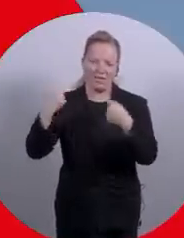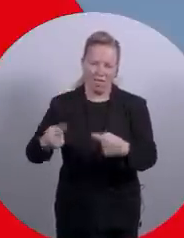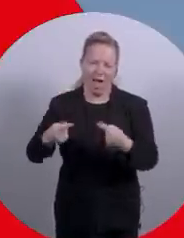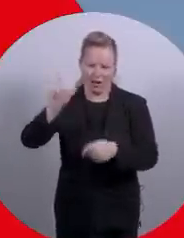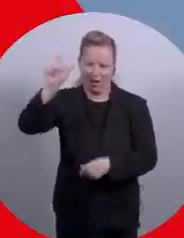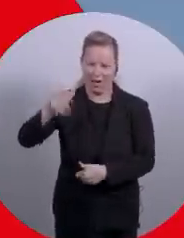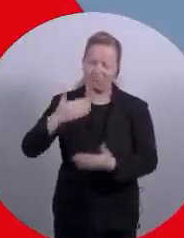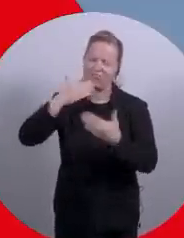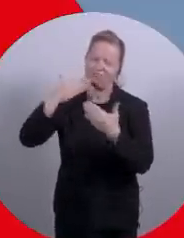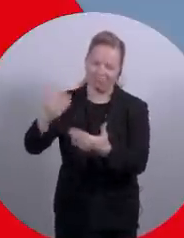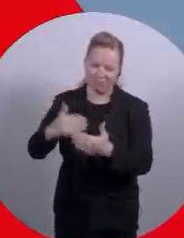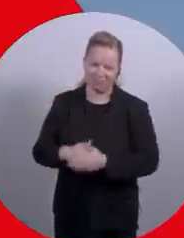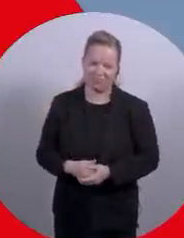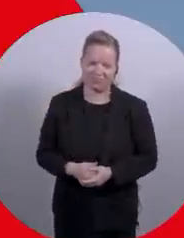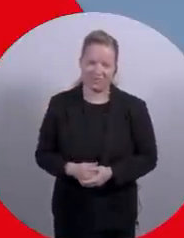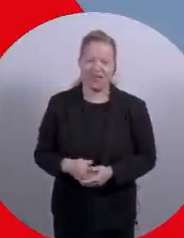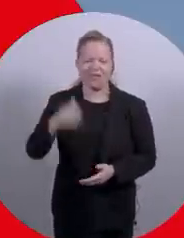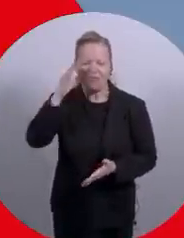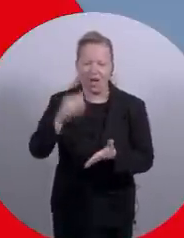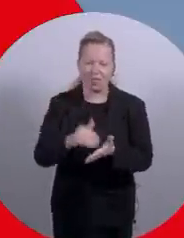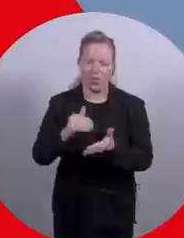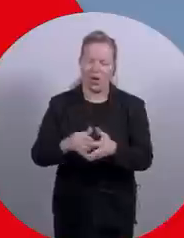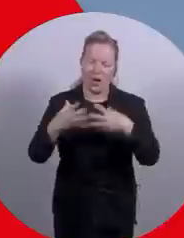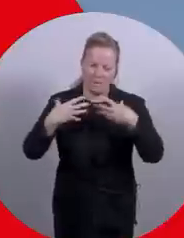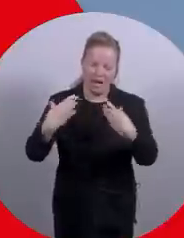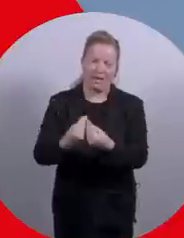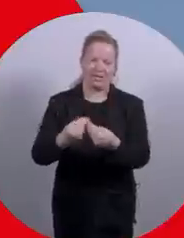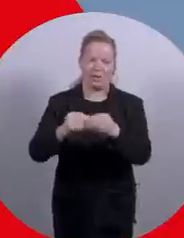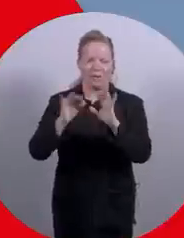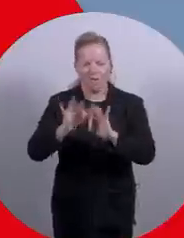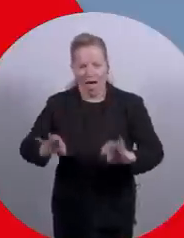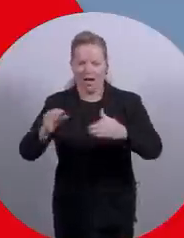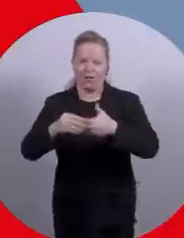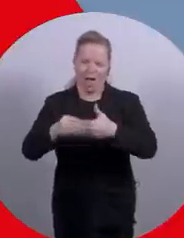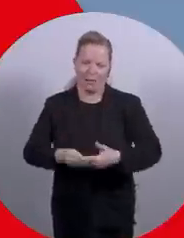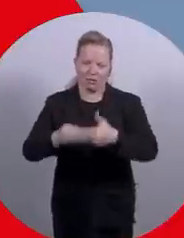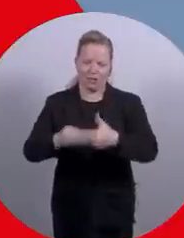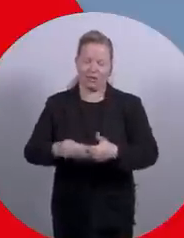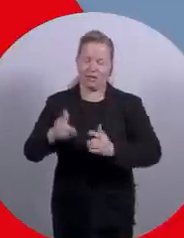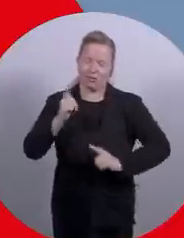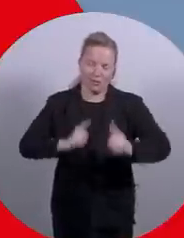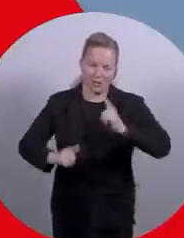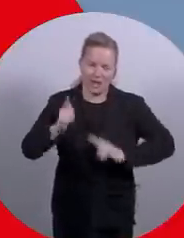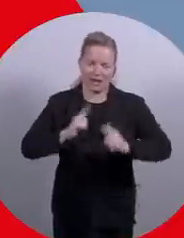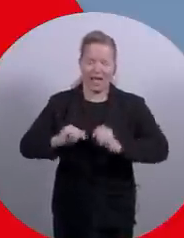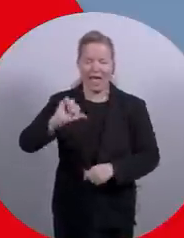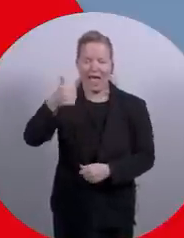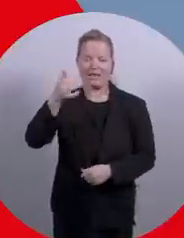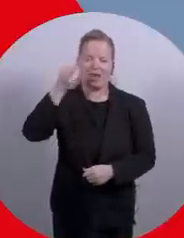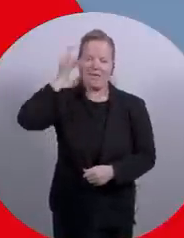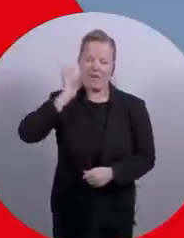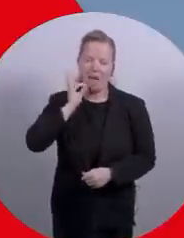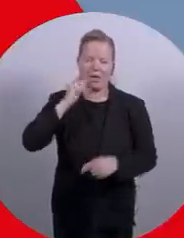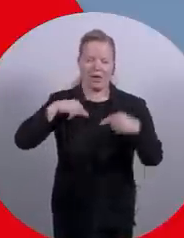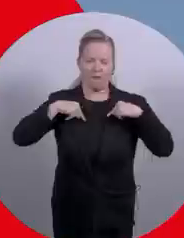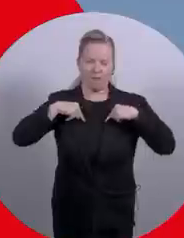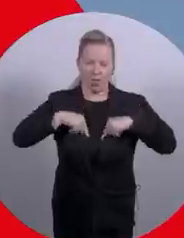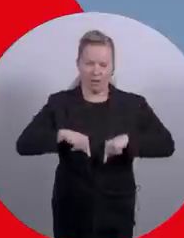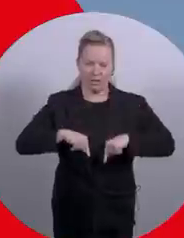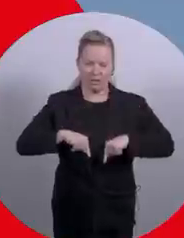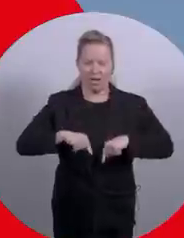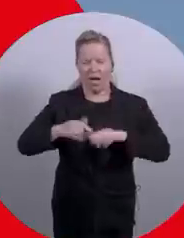wir werden das noch gebührend mit ihr verabschieden es tut mir sehr leid dass die erste weibliche Vorsitzende